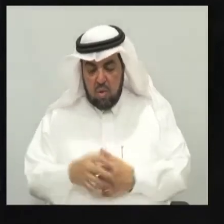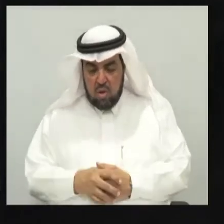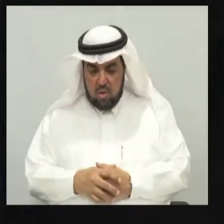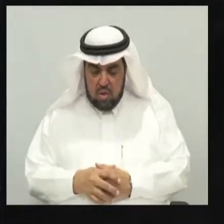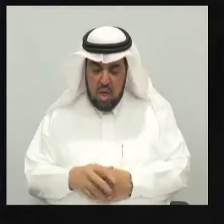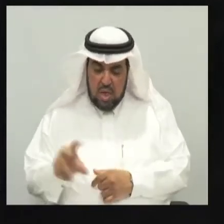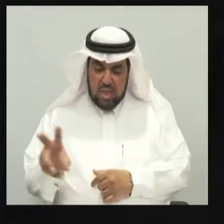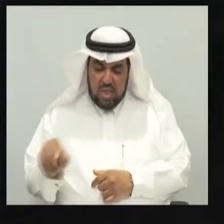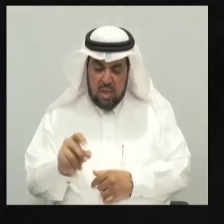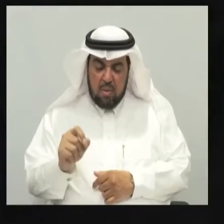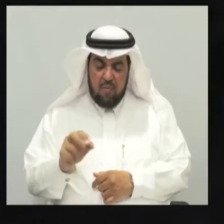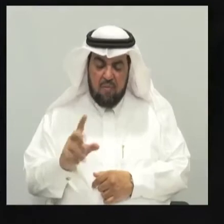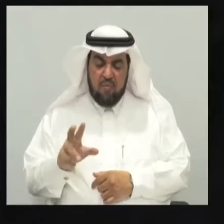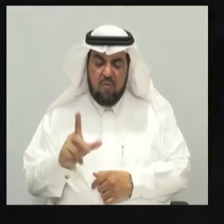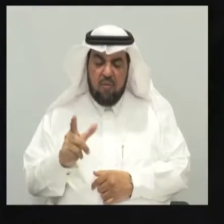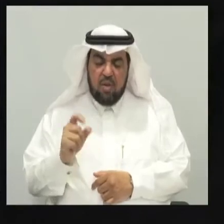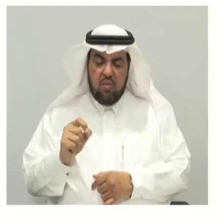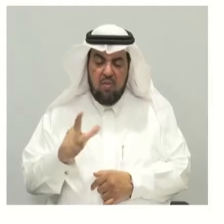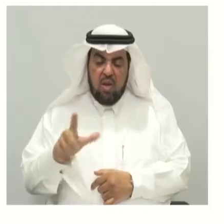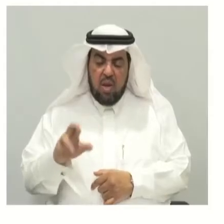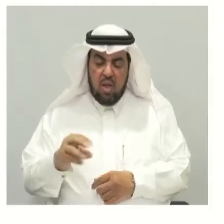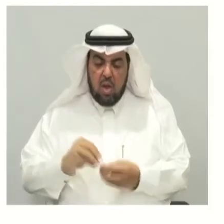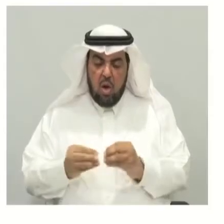شبه فلز باللون الأخضر لنحسبهم قليلا؟